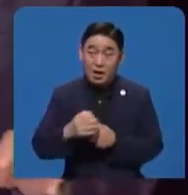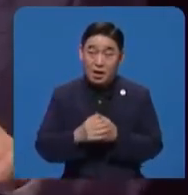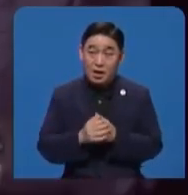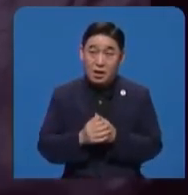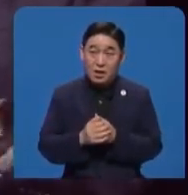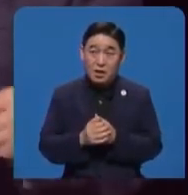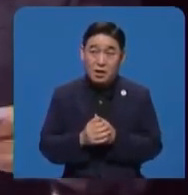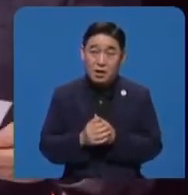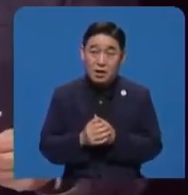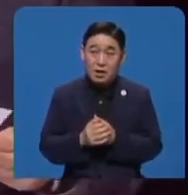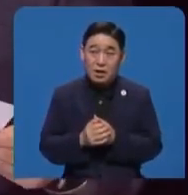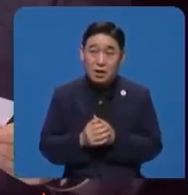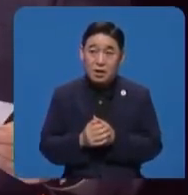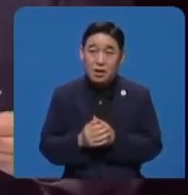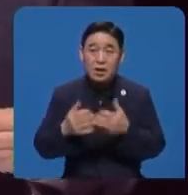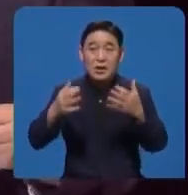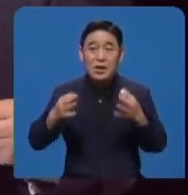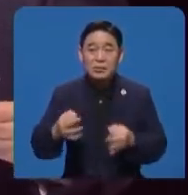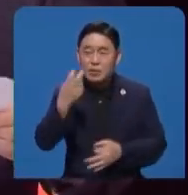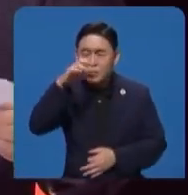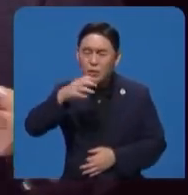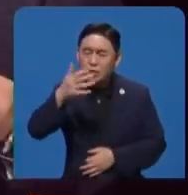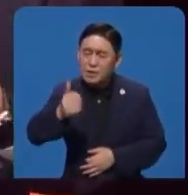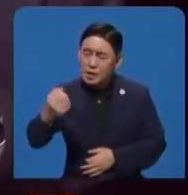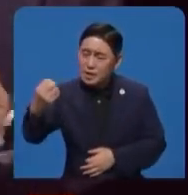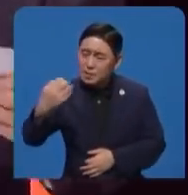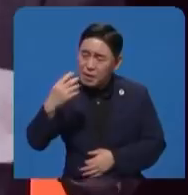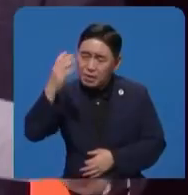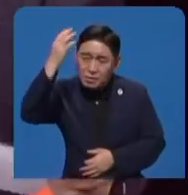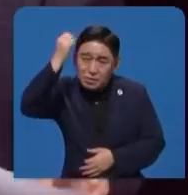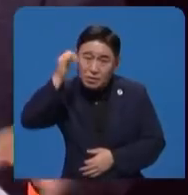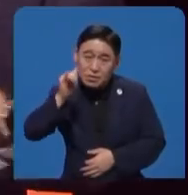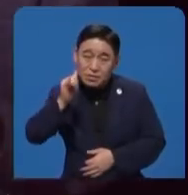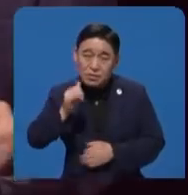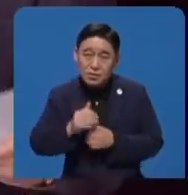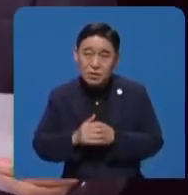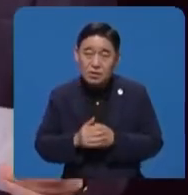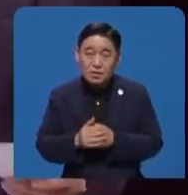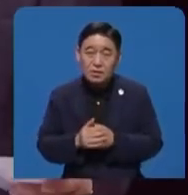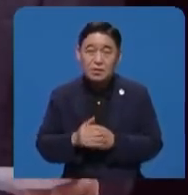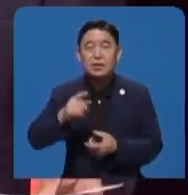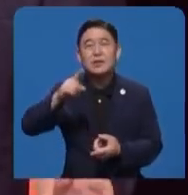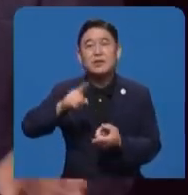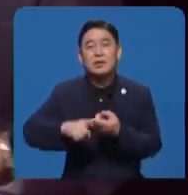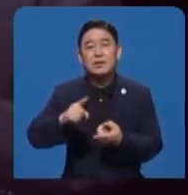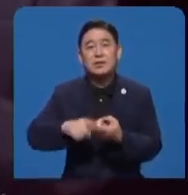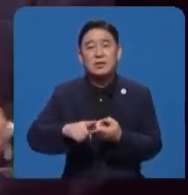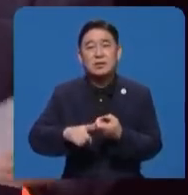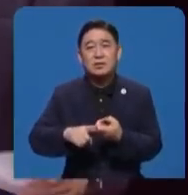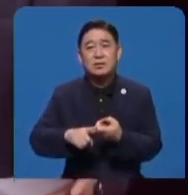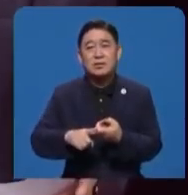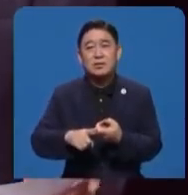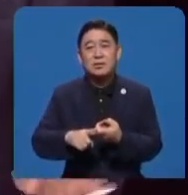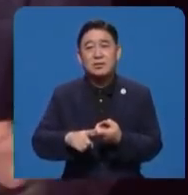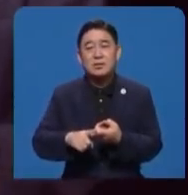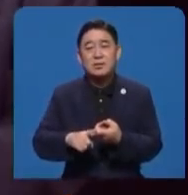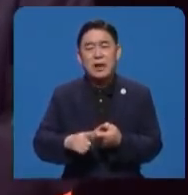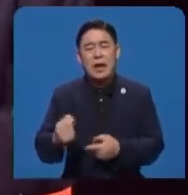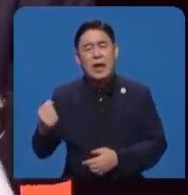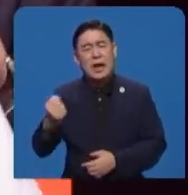이 금감원장이나 이야기한 것으로 기억을 하는데 여기에 대해서 참